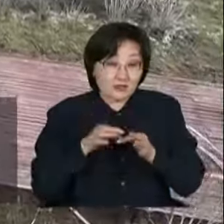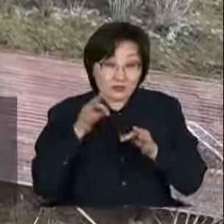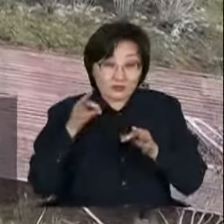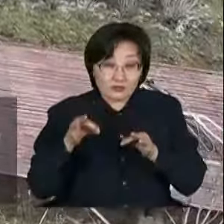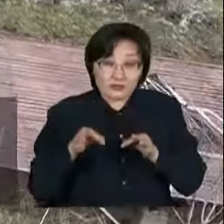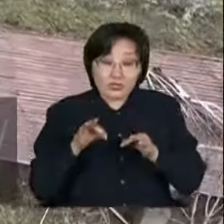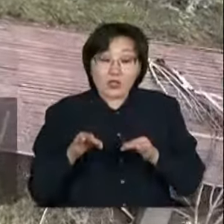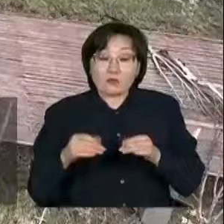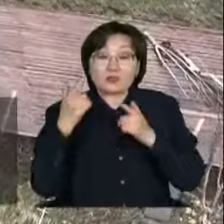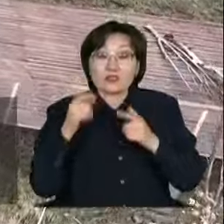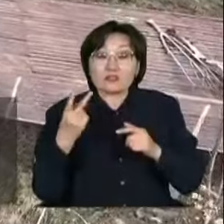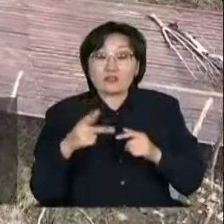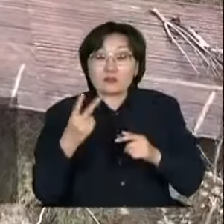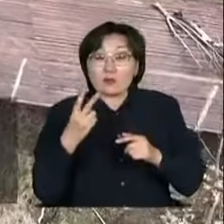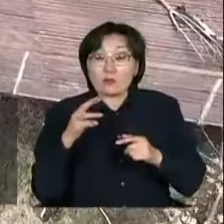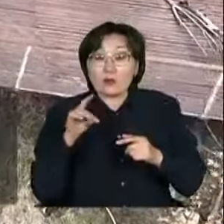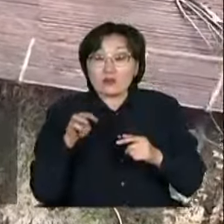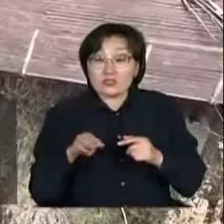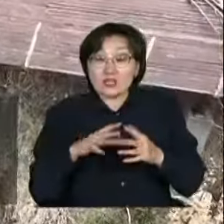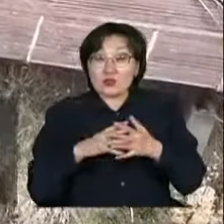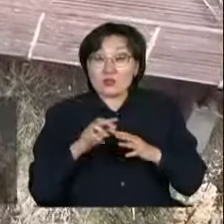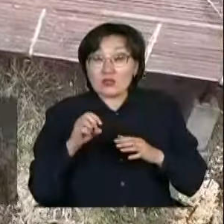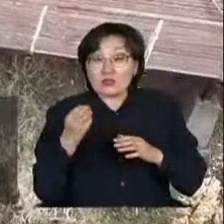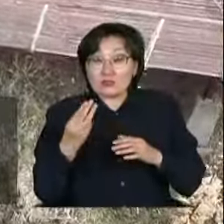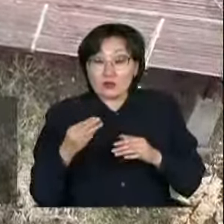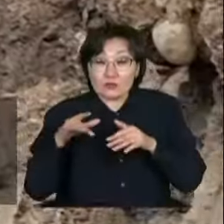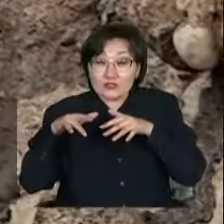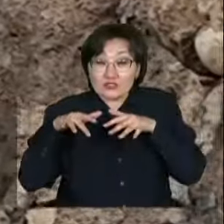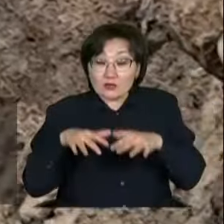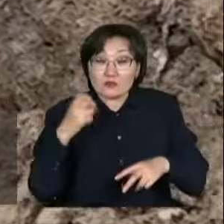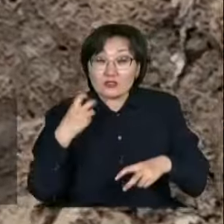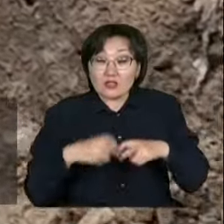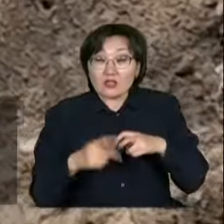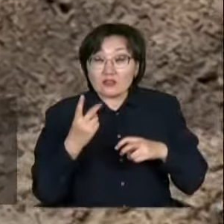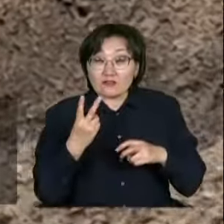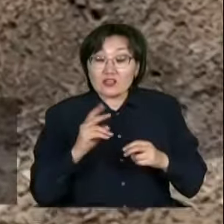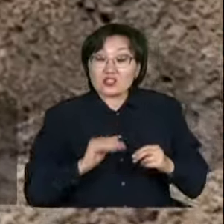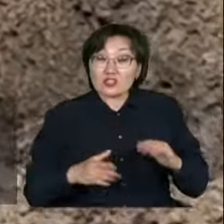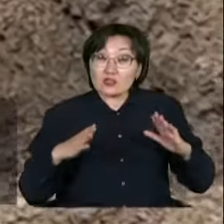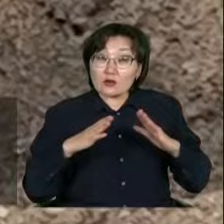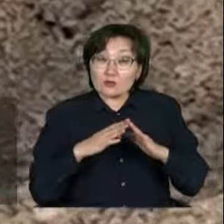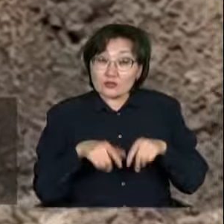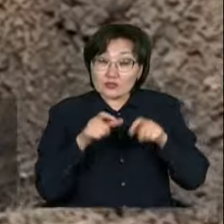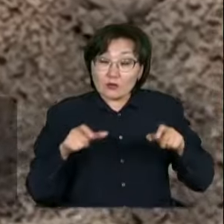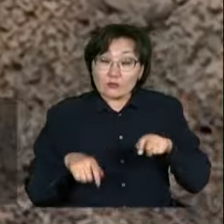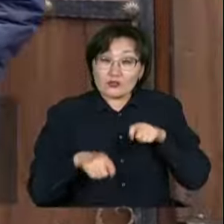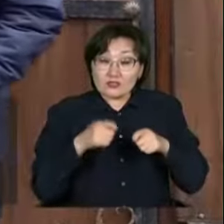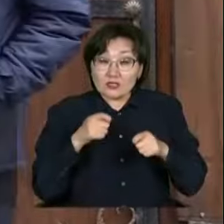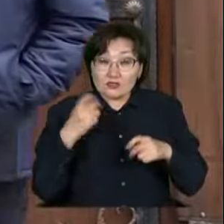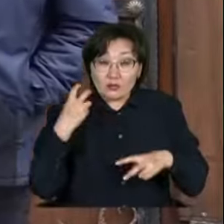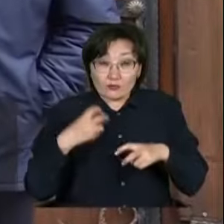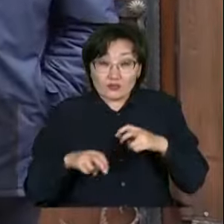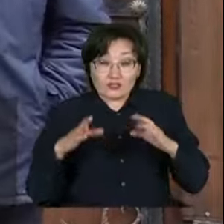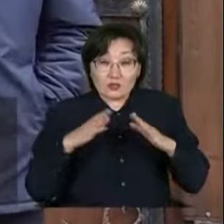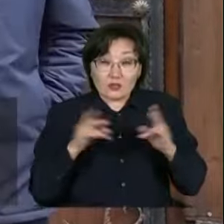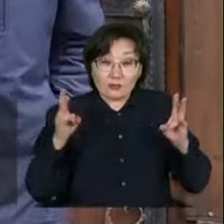области. Напомню, 23 марта в селе Бесагаш Аплывино повредило два частных дома. Жильцы поврежденных и находящихся